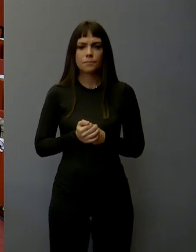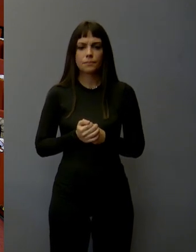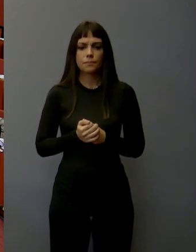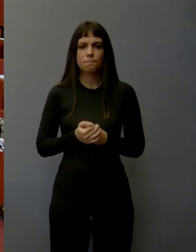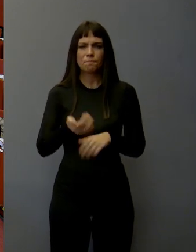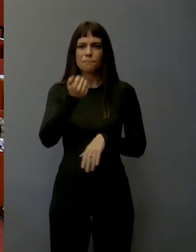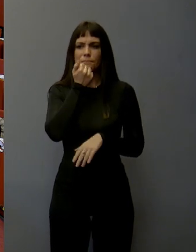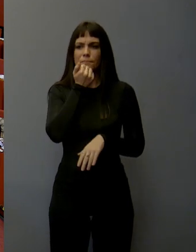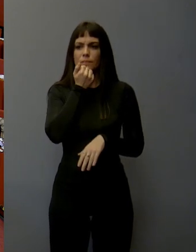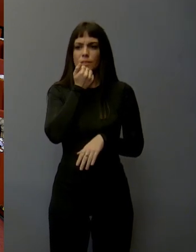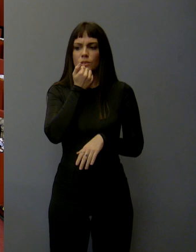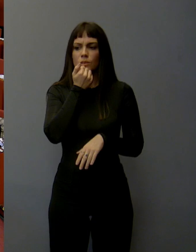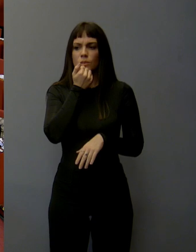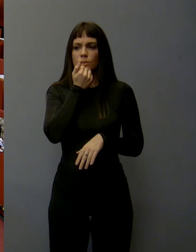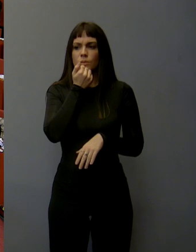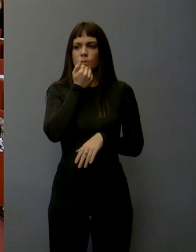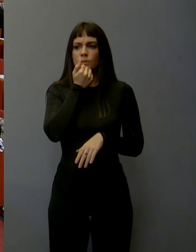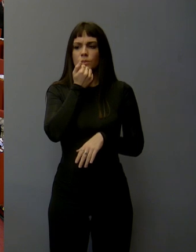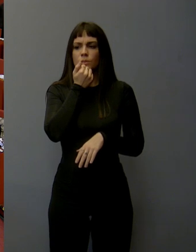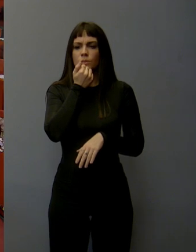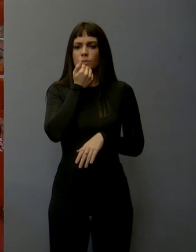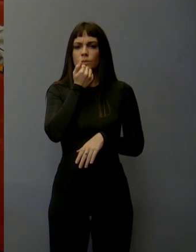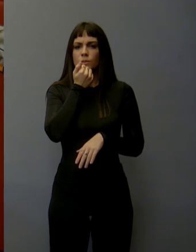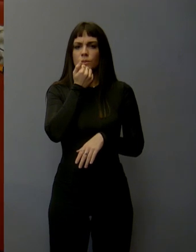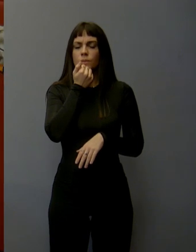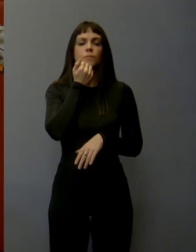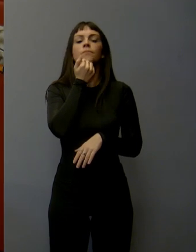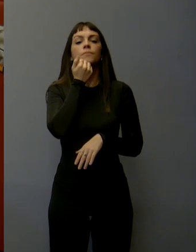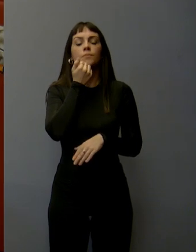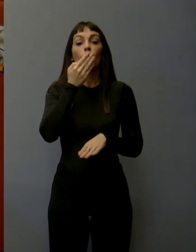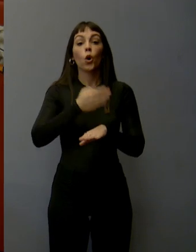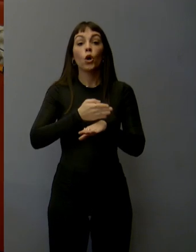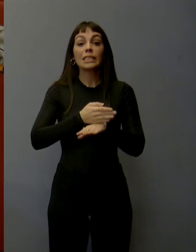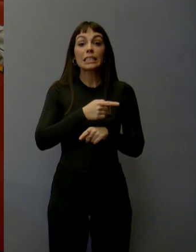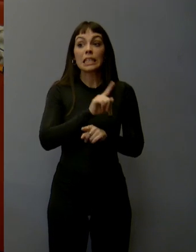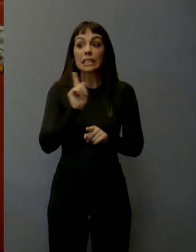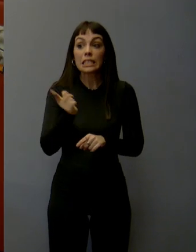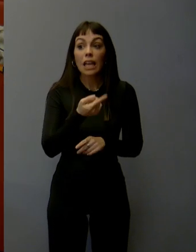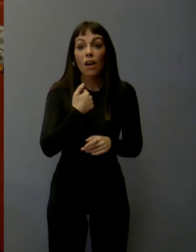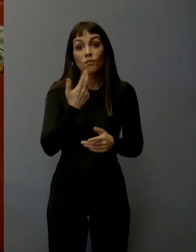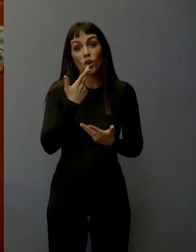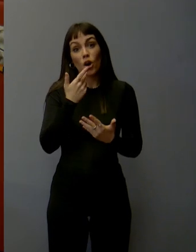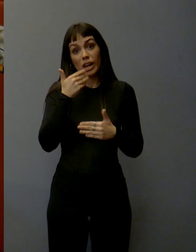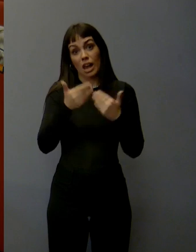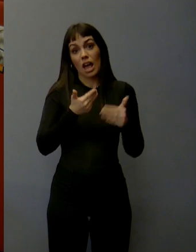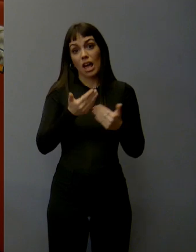chiedo scusa Alla ai consiglieri Vorrei poter proseguire